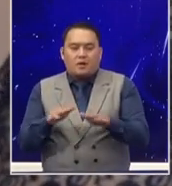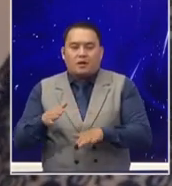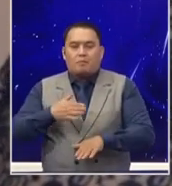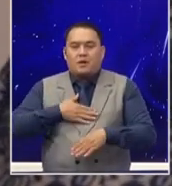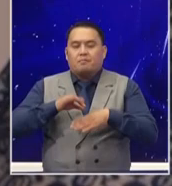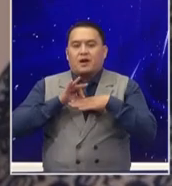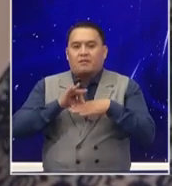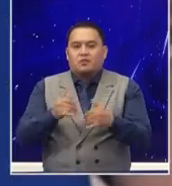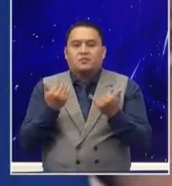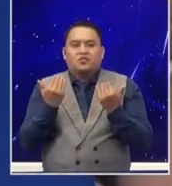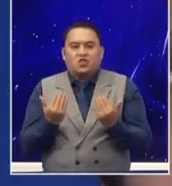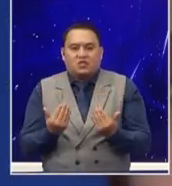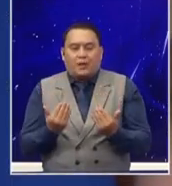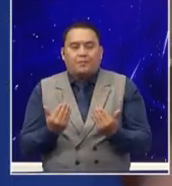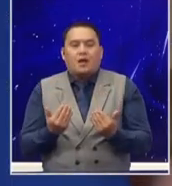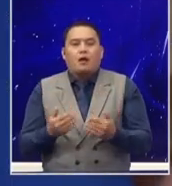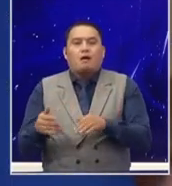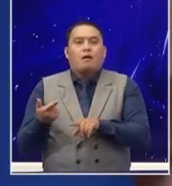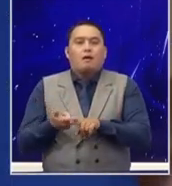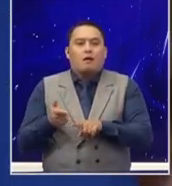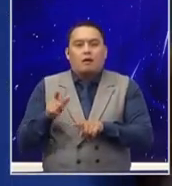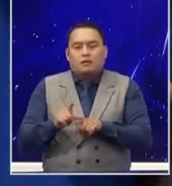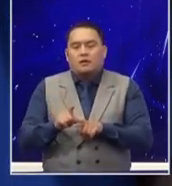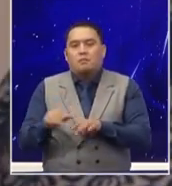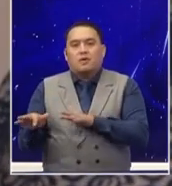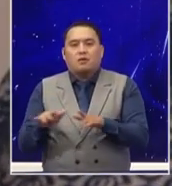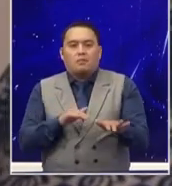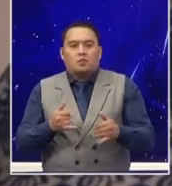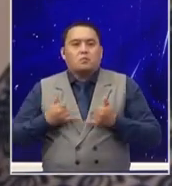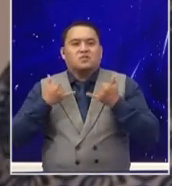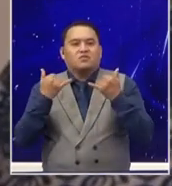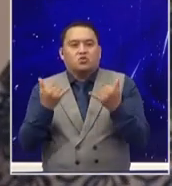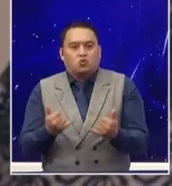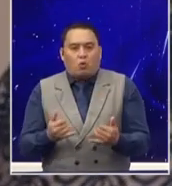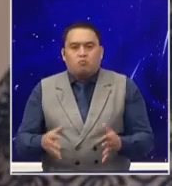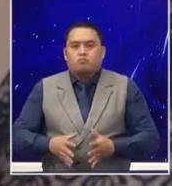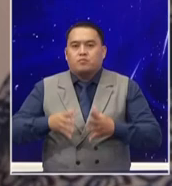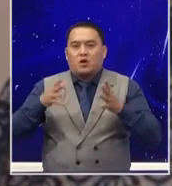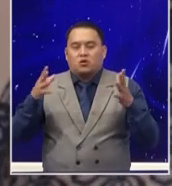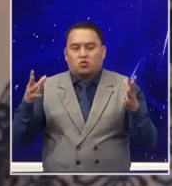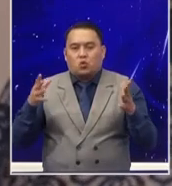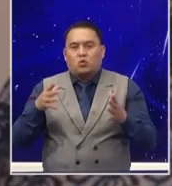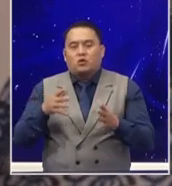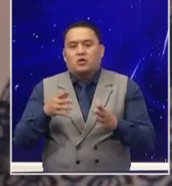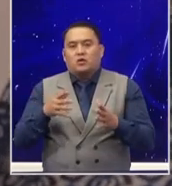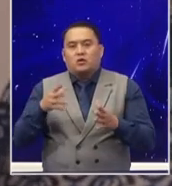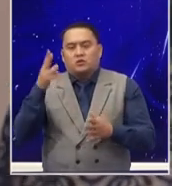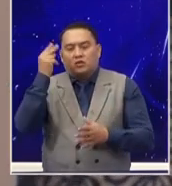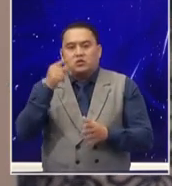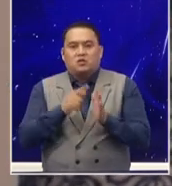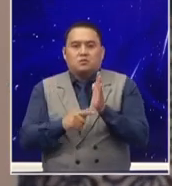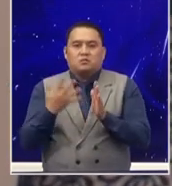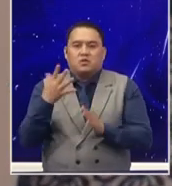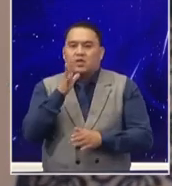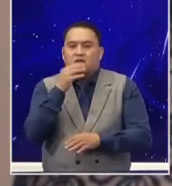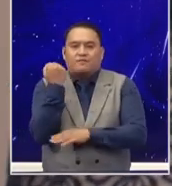мы проводим сейчас. Это мероприятие в этом году посвящено большой дате, 75-летию победы в